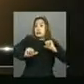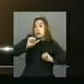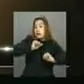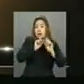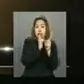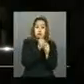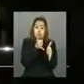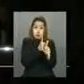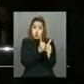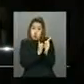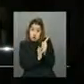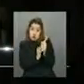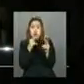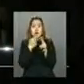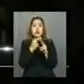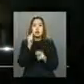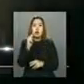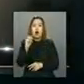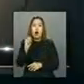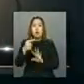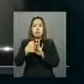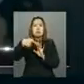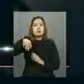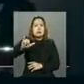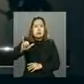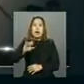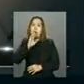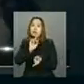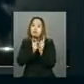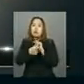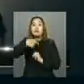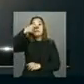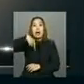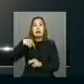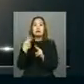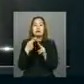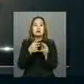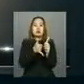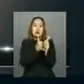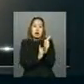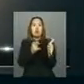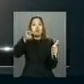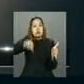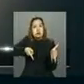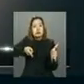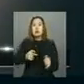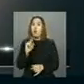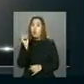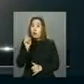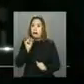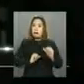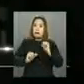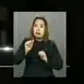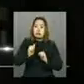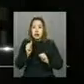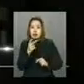ชีนัวซึ่งคำนี้มีคำแปลอย่างตรงตัวว่าเงาจีนแสดงให้เห็นที่มาของการแสดงละครหุ่นเงา